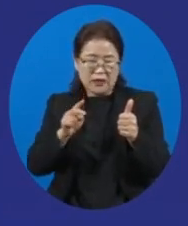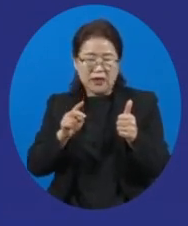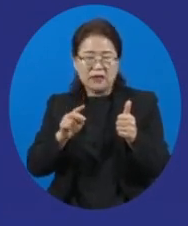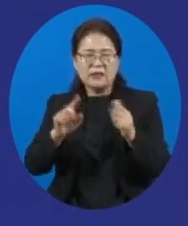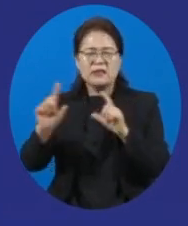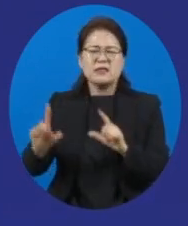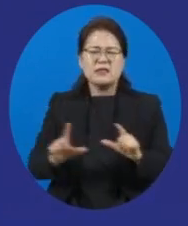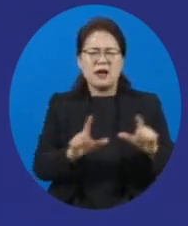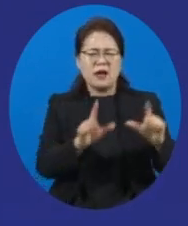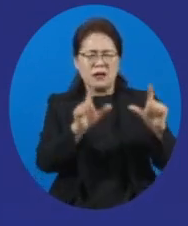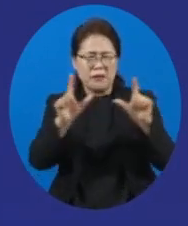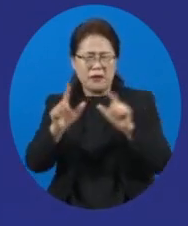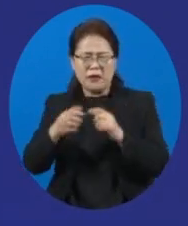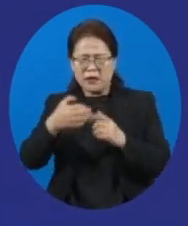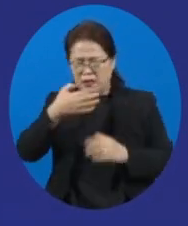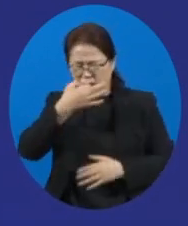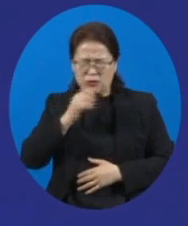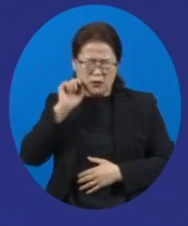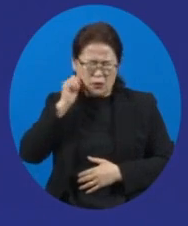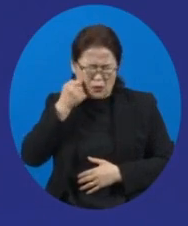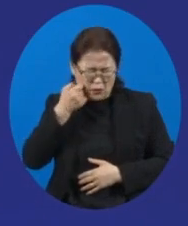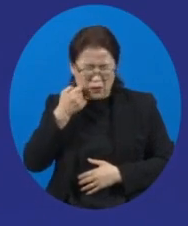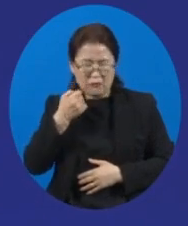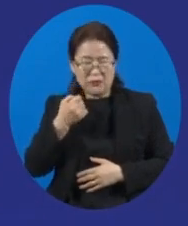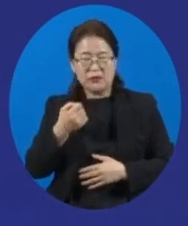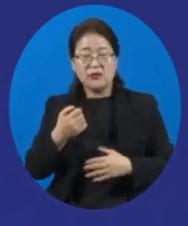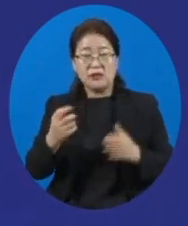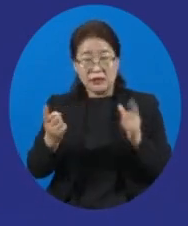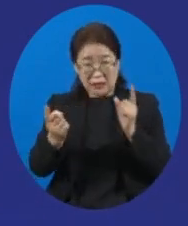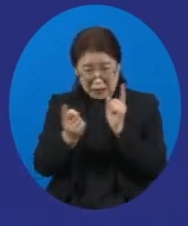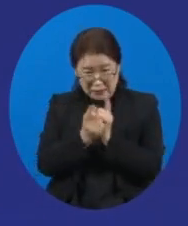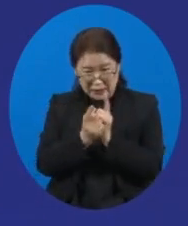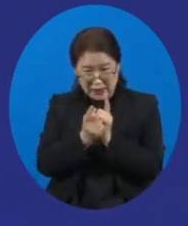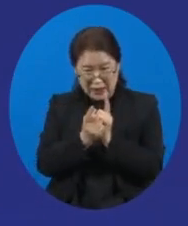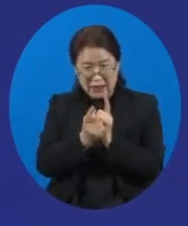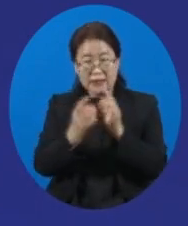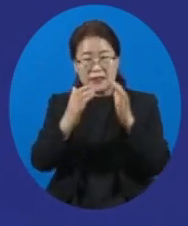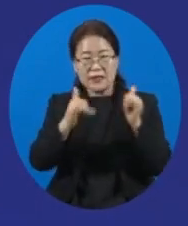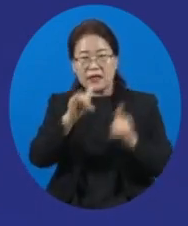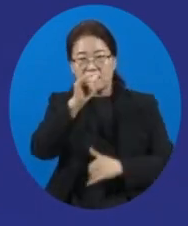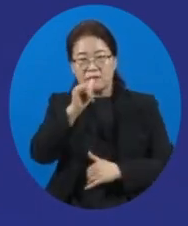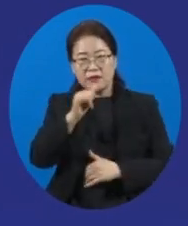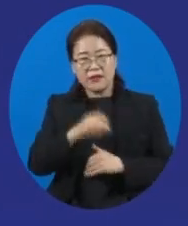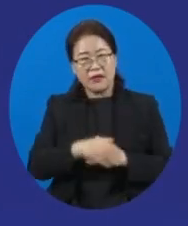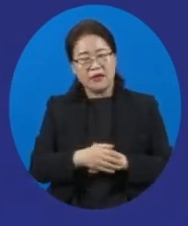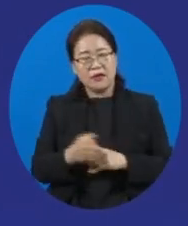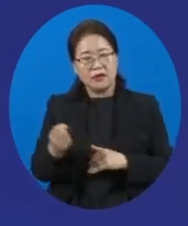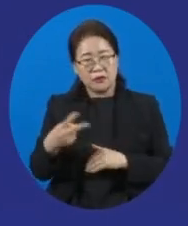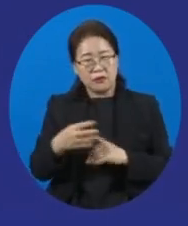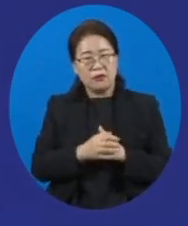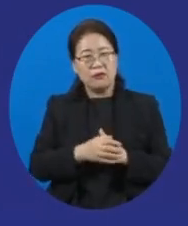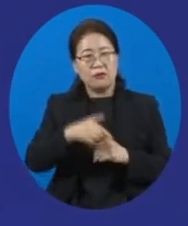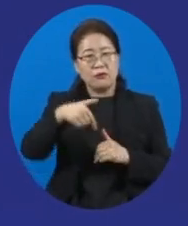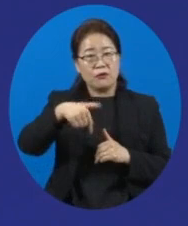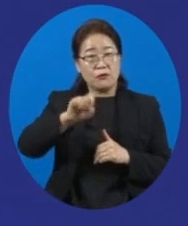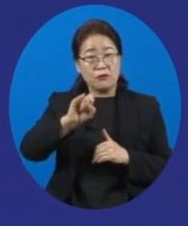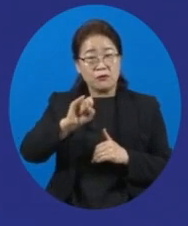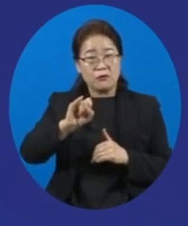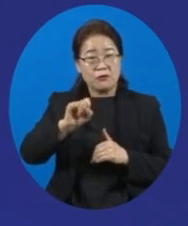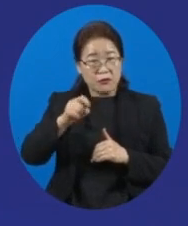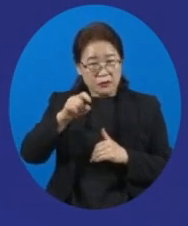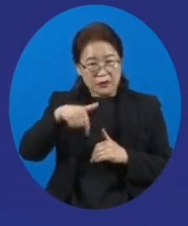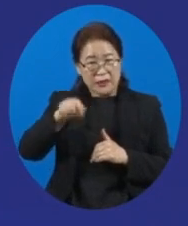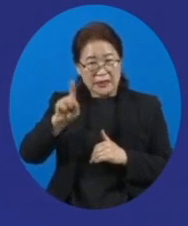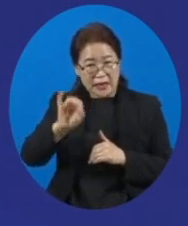풍랑을 만나서 허우적거리고 있는 분이 계십니까? 아니면 가인처럼 하나님의